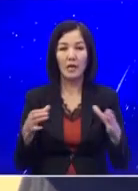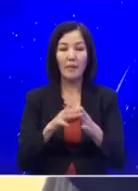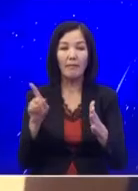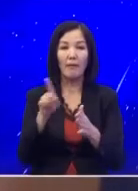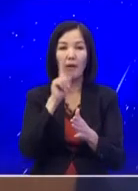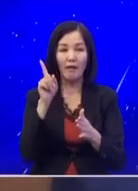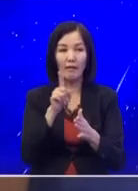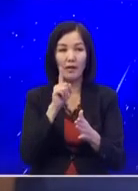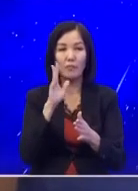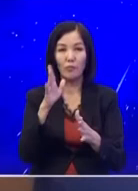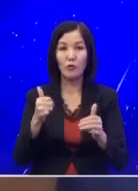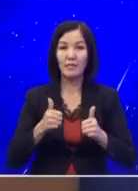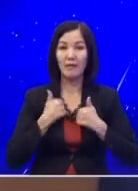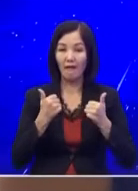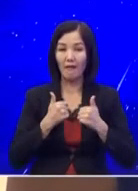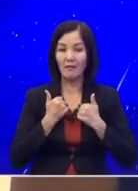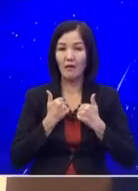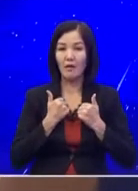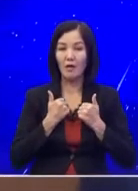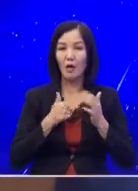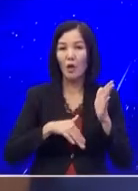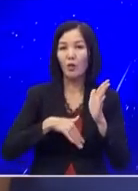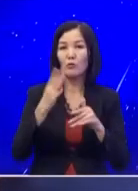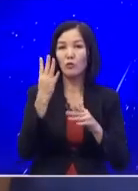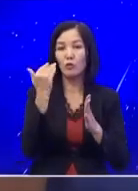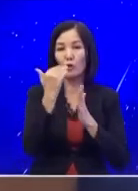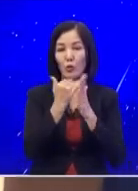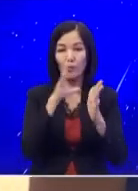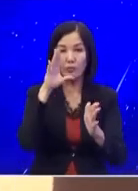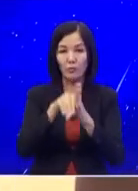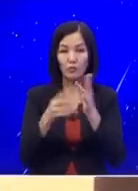молодая. Будем стараться на активности брать их,